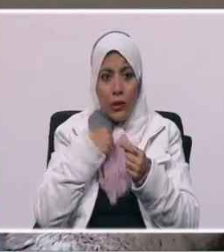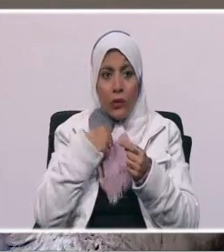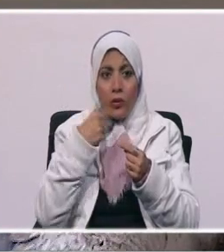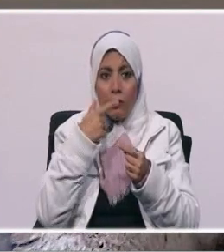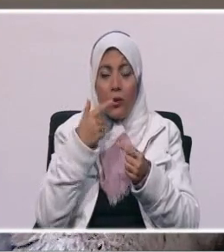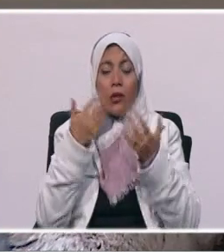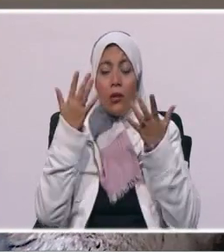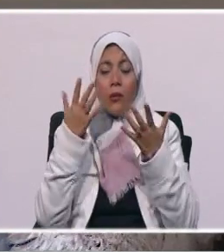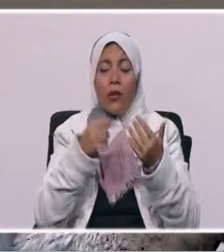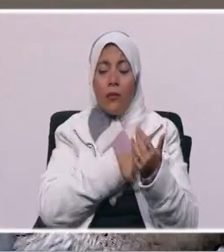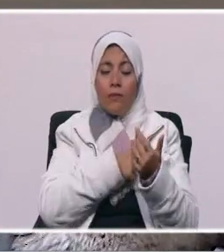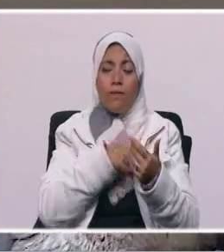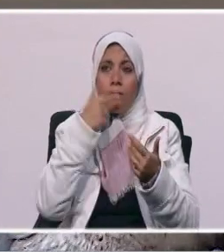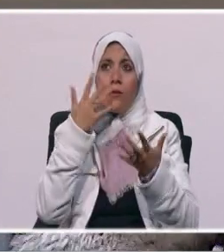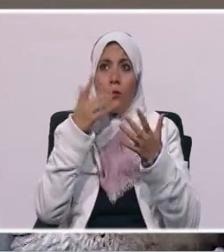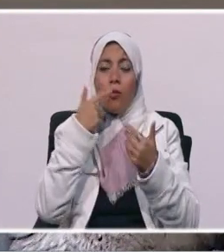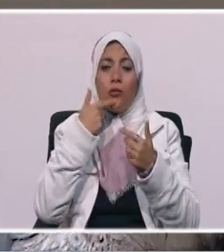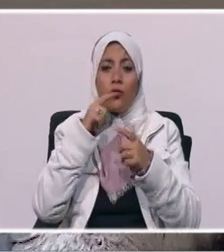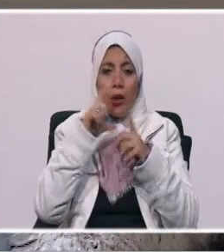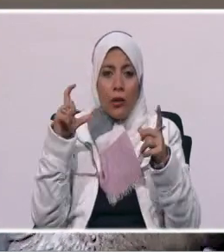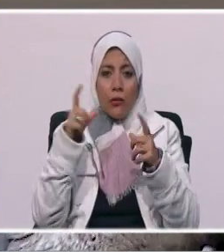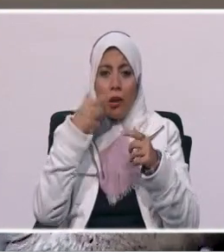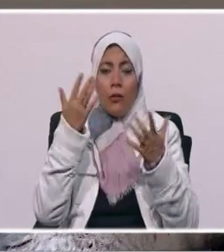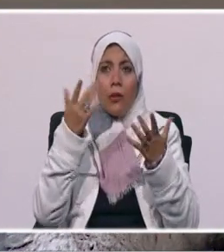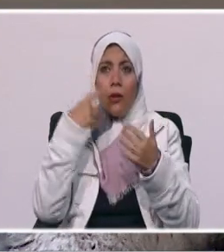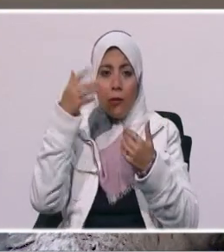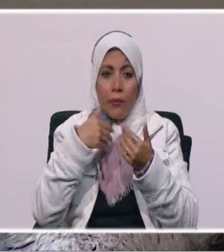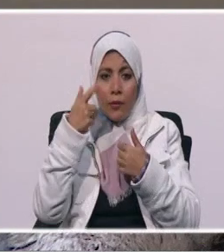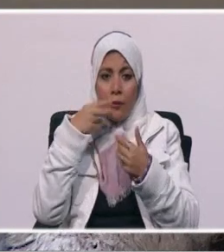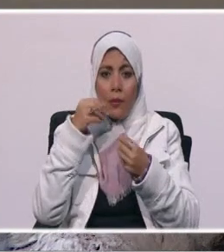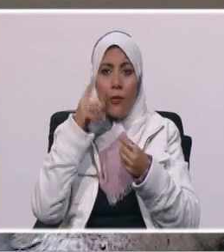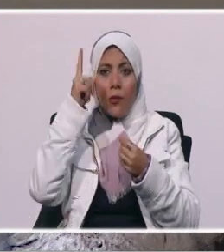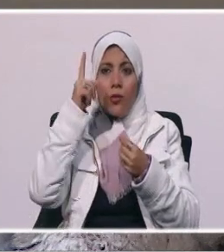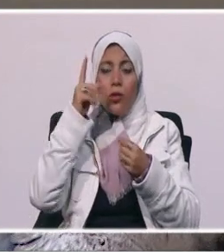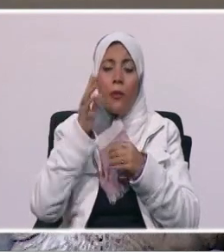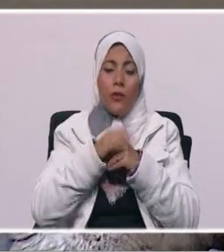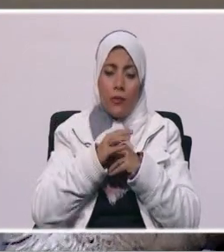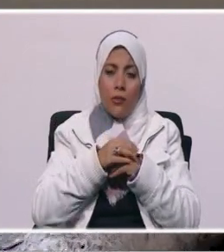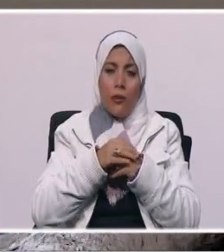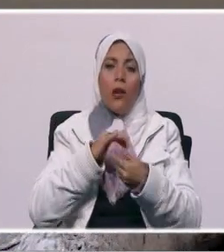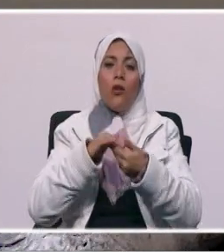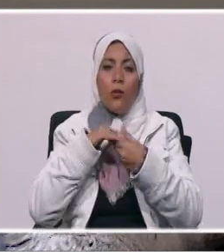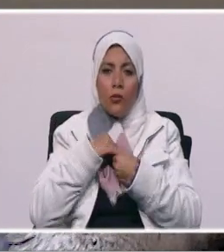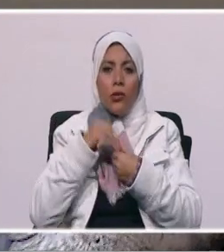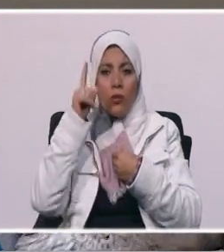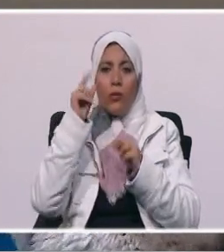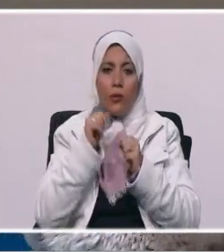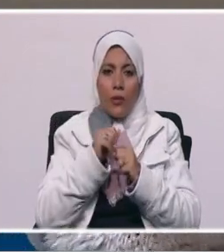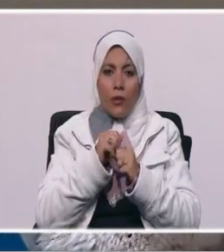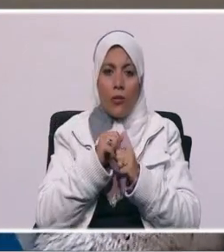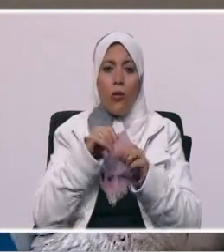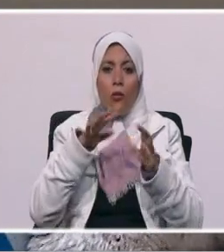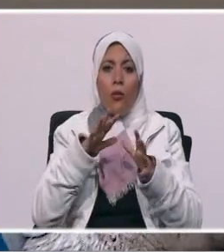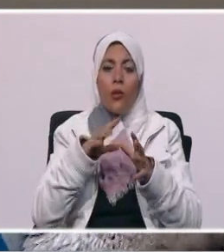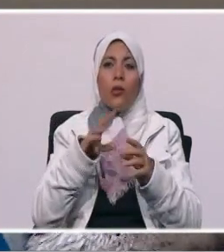بتكلم مع ربنا من جوايا كده، وحتى بصوت عالي لوحدي كده، بحس إن هو اللي بيطبطب عليا، بحس إن احتمال يكون